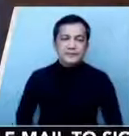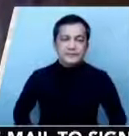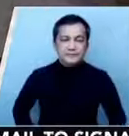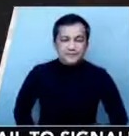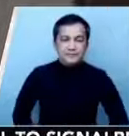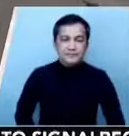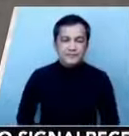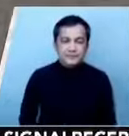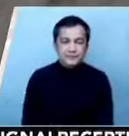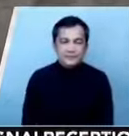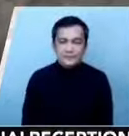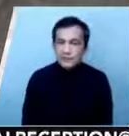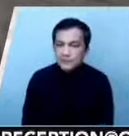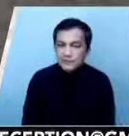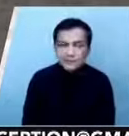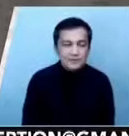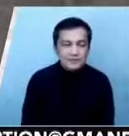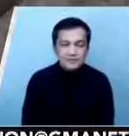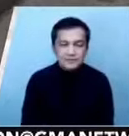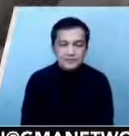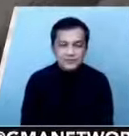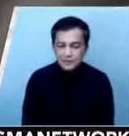Wala. Wala, guys, so...